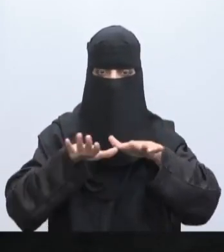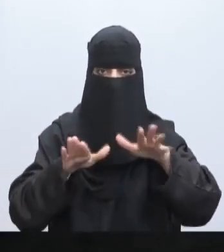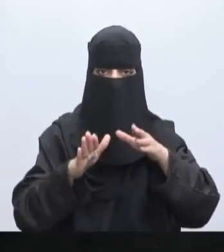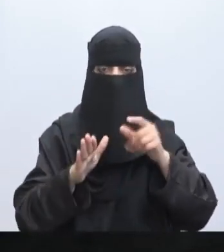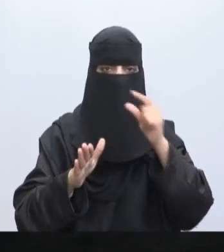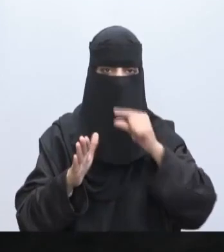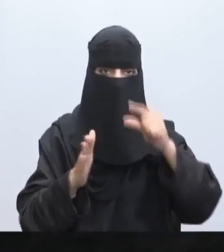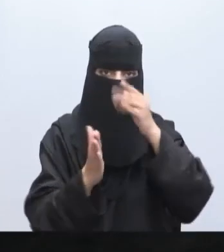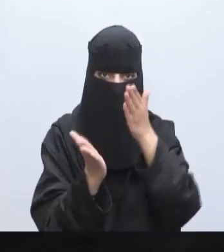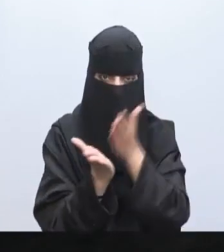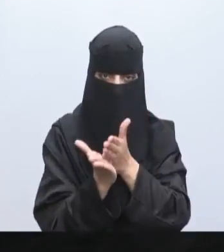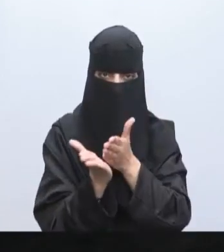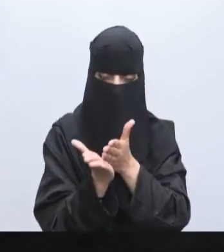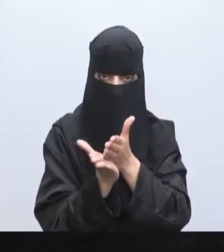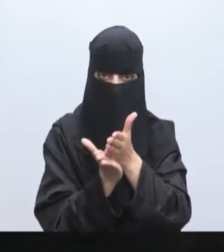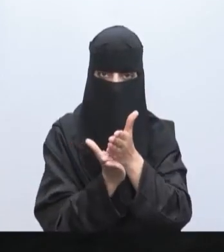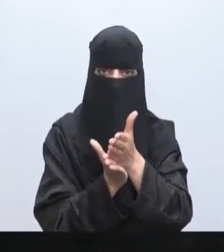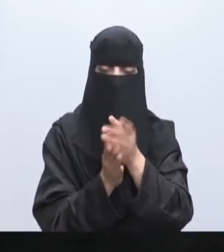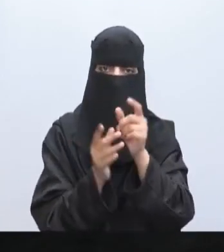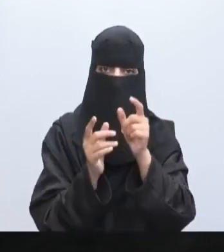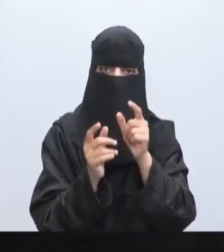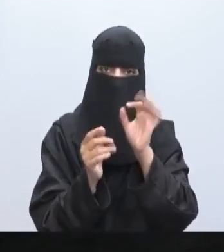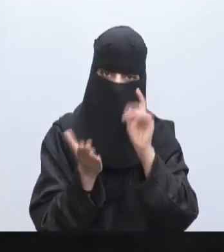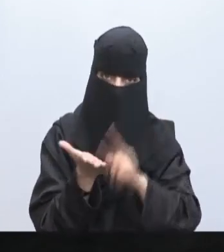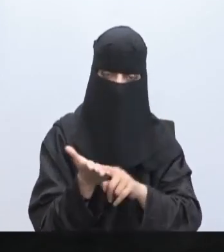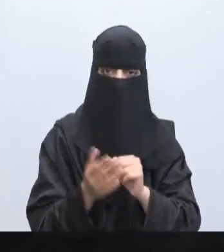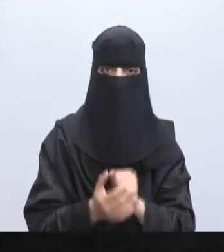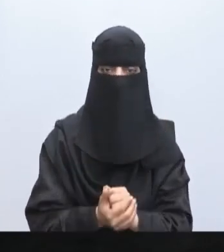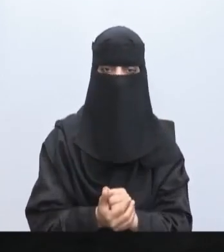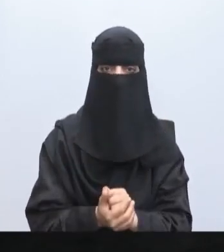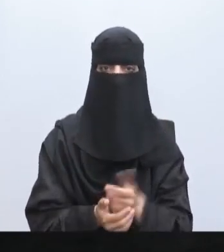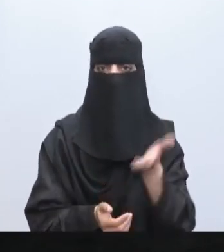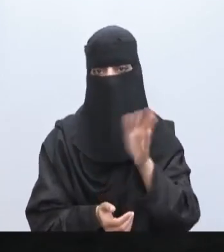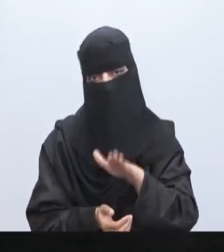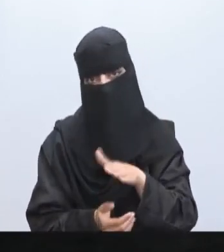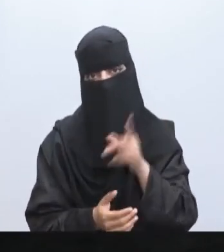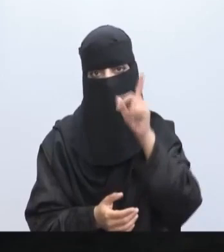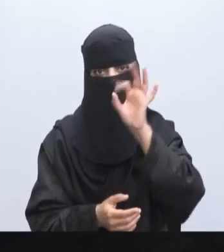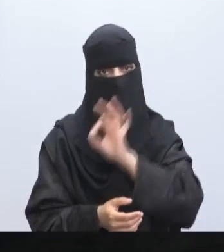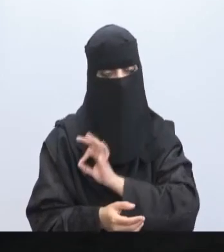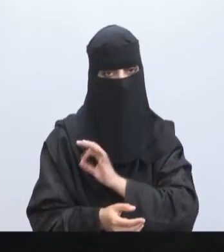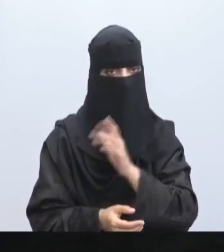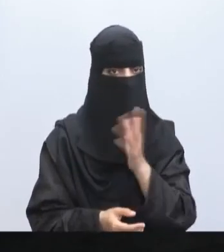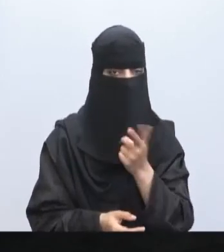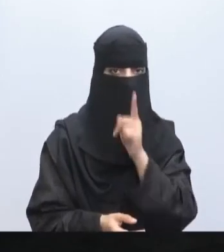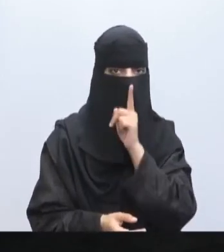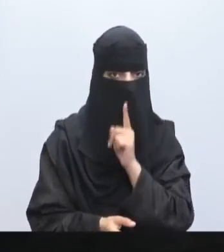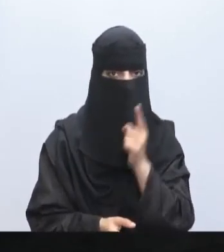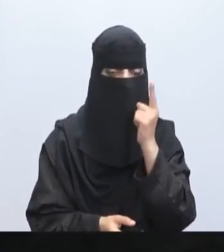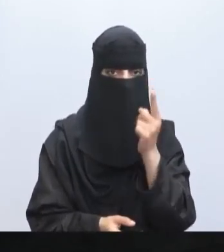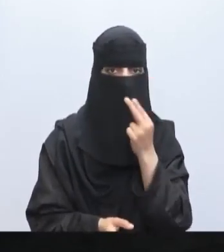العقيده الاسلاميه وعقيده التوحيد الصحيحه توفي رحمه الله في عام